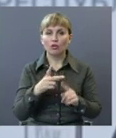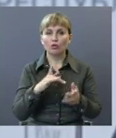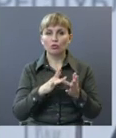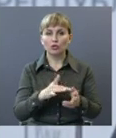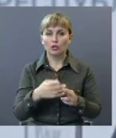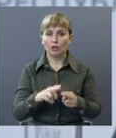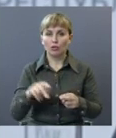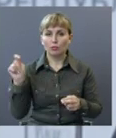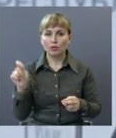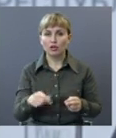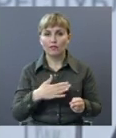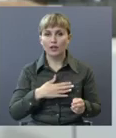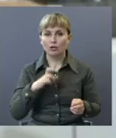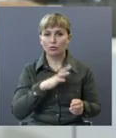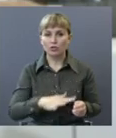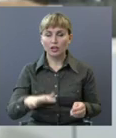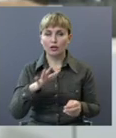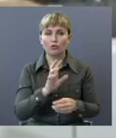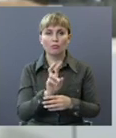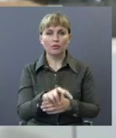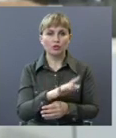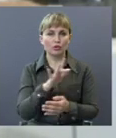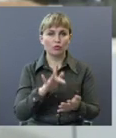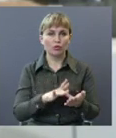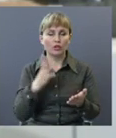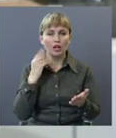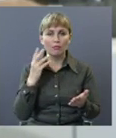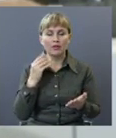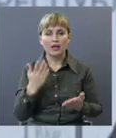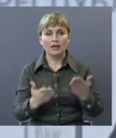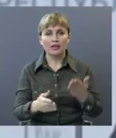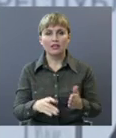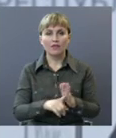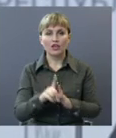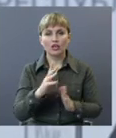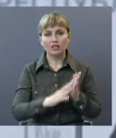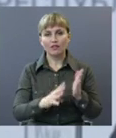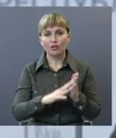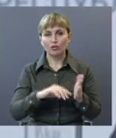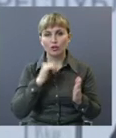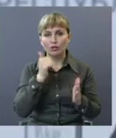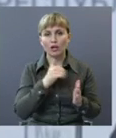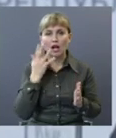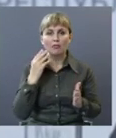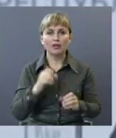прибывает в нашу страну, он посещает город Алматы. Если в начале 90-х Алматы